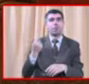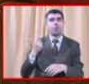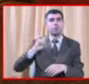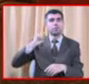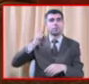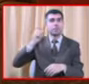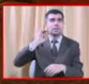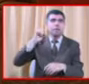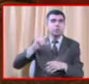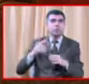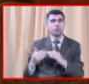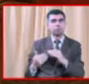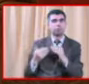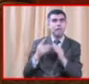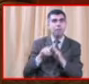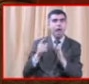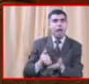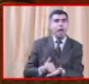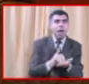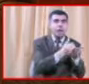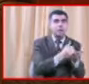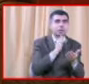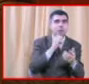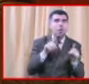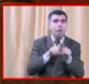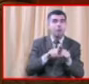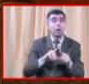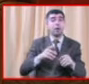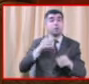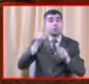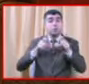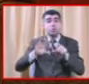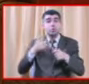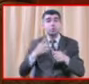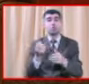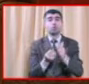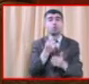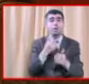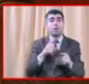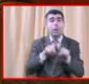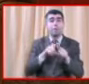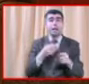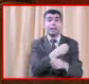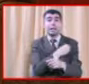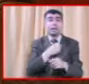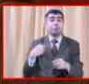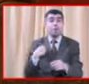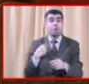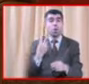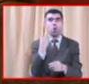رؤيه جديده لانشاء وتشغيل مستشفيات متنقله، المستشفى اللي غيبدا بعد يومين